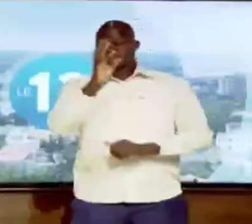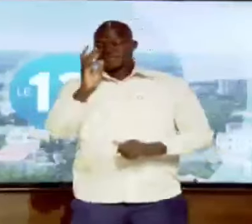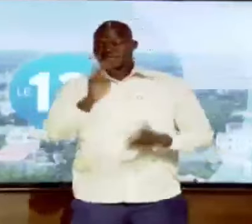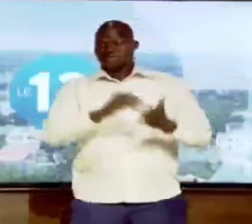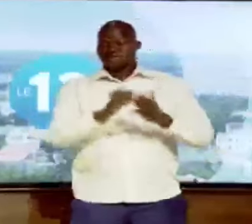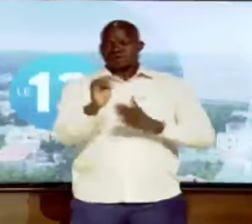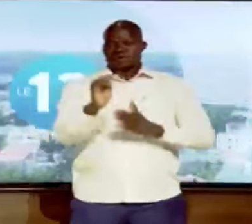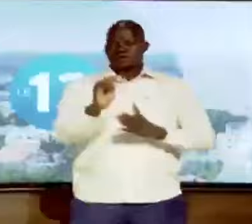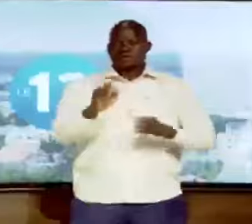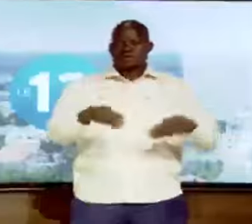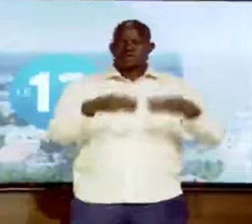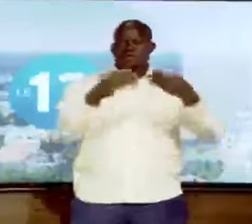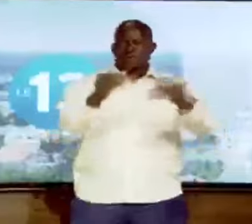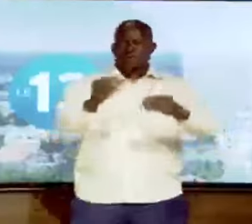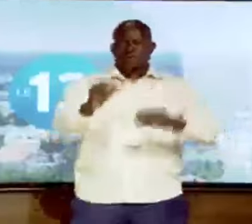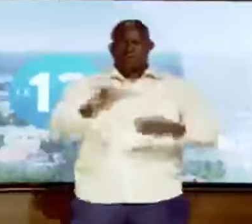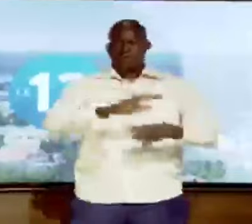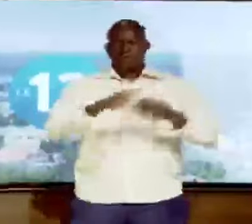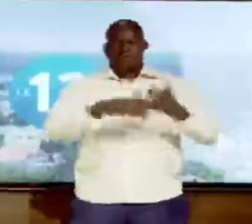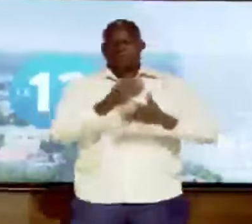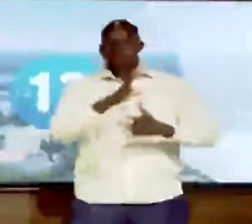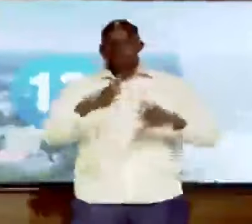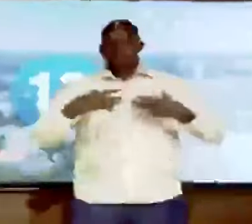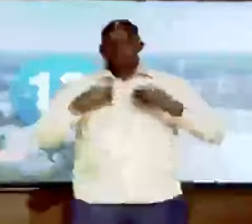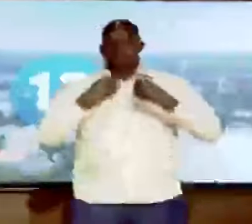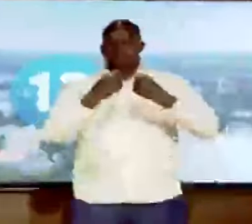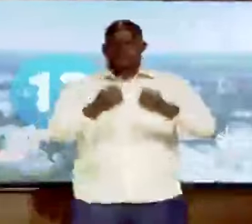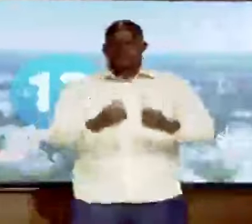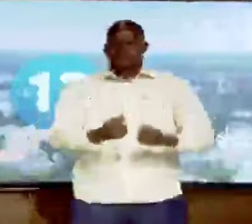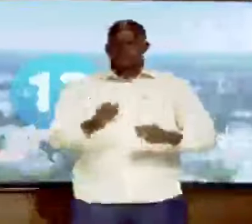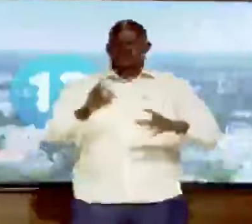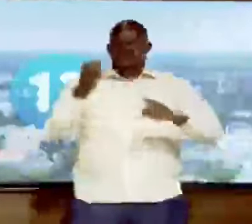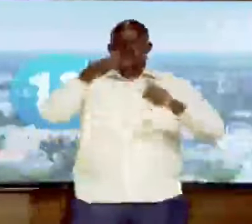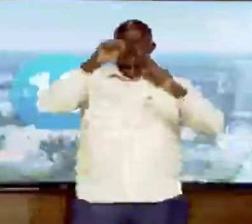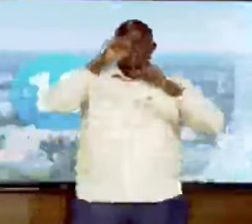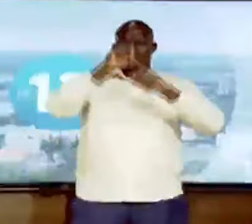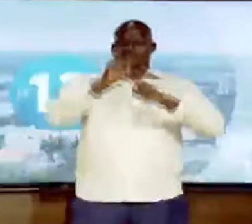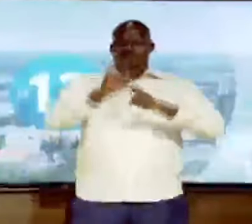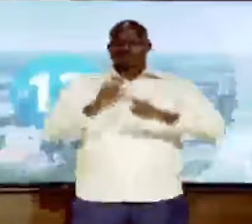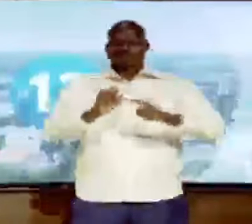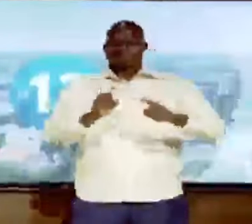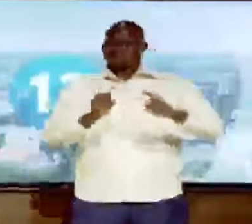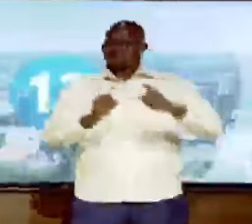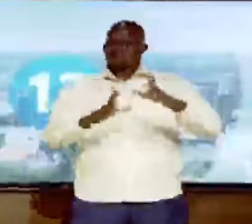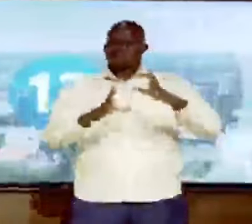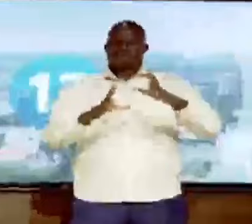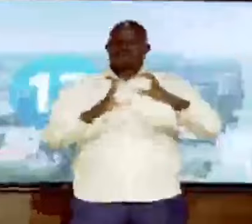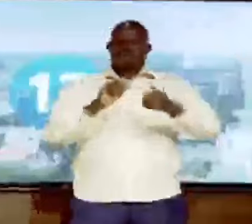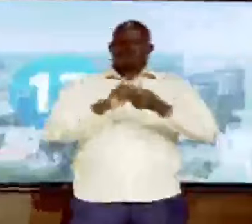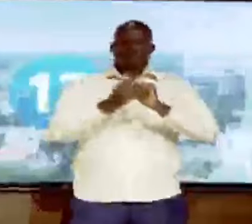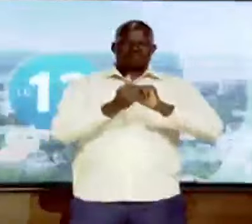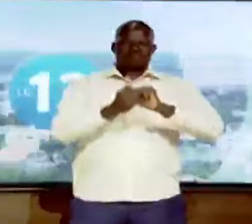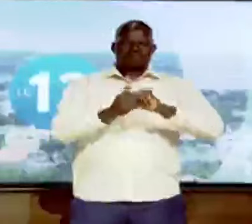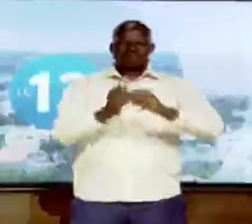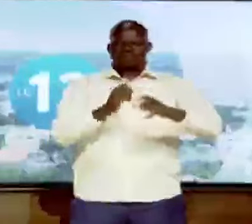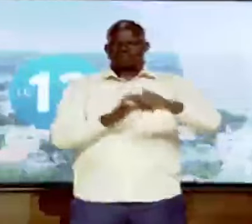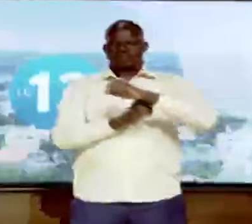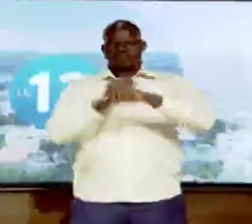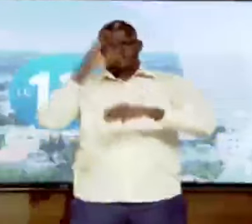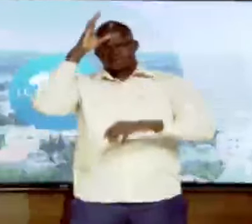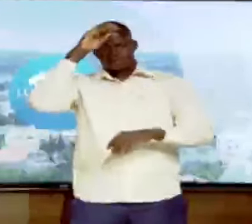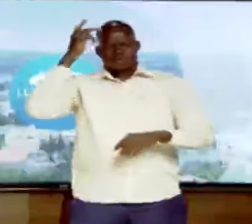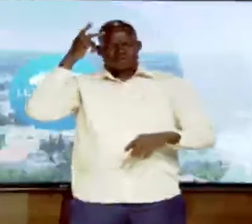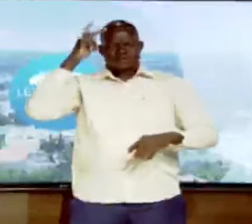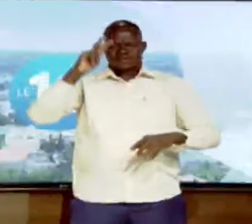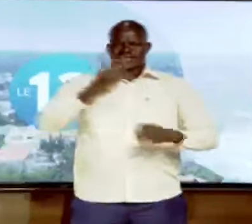été offertes dans les formations sanitaires et ce dans un contexte marqué par les défis sécuritaires et humanitaires une politique de